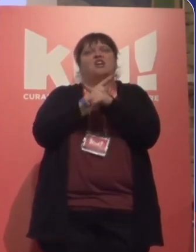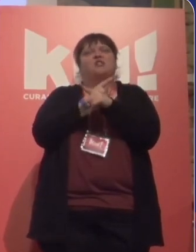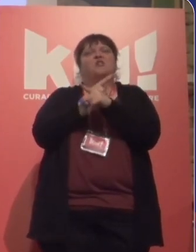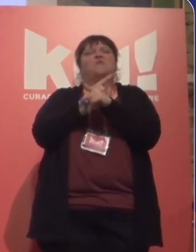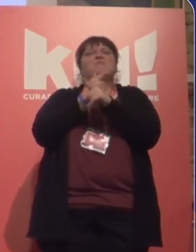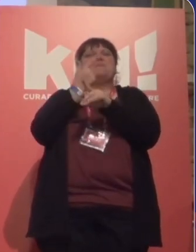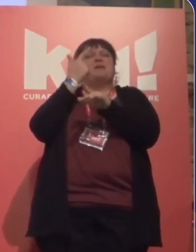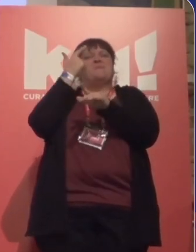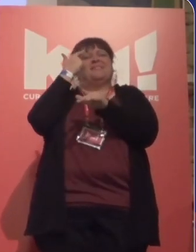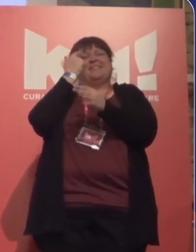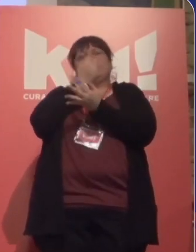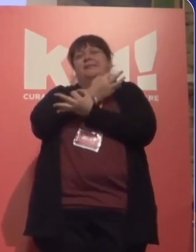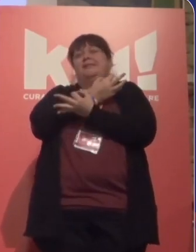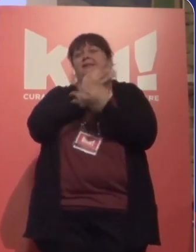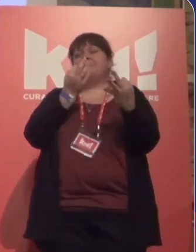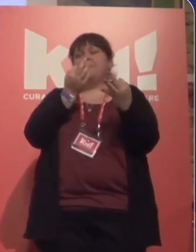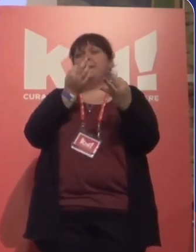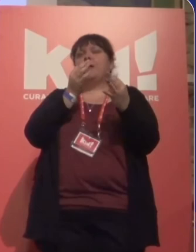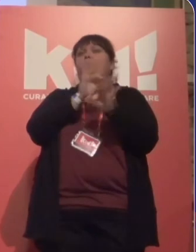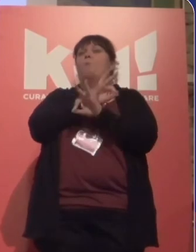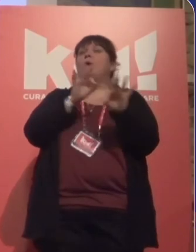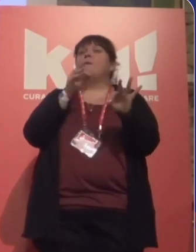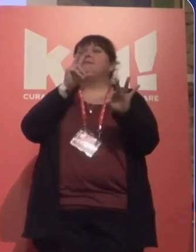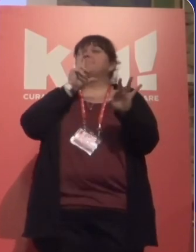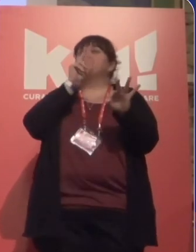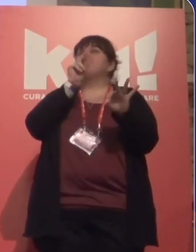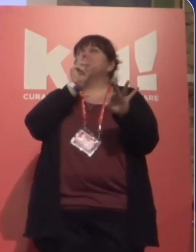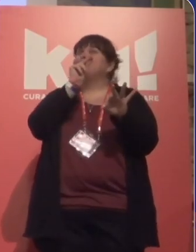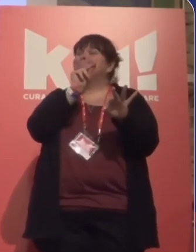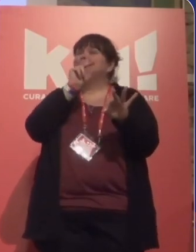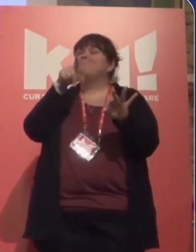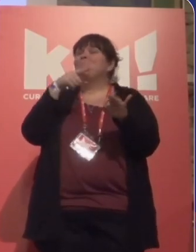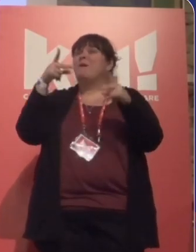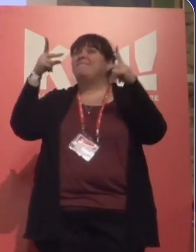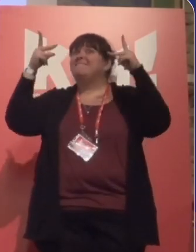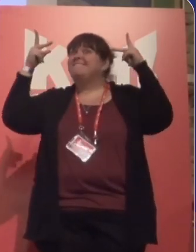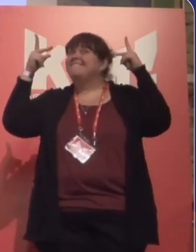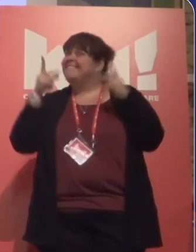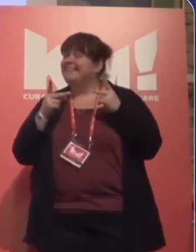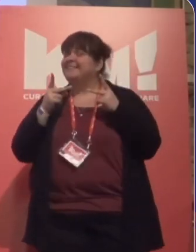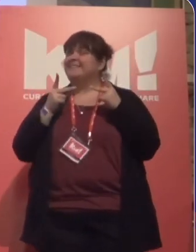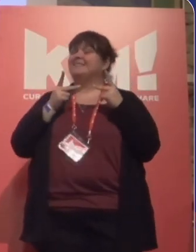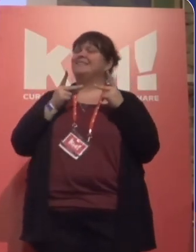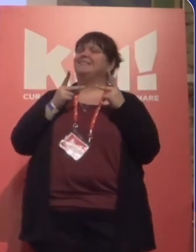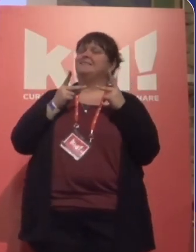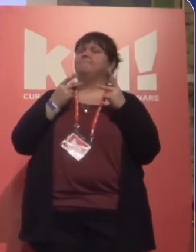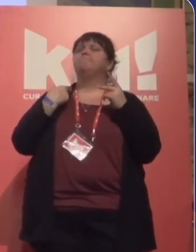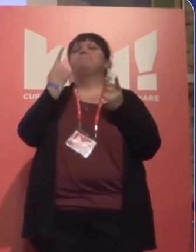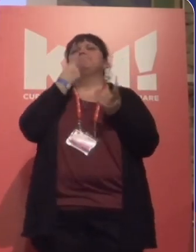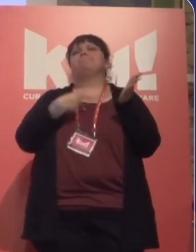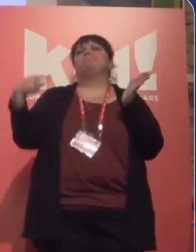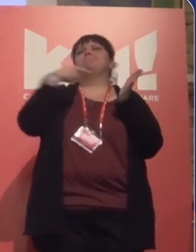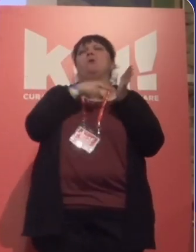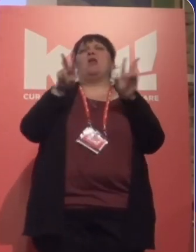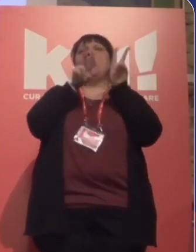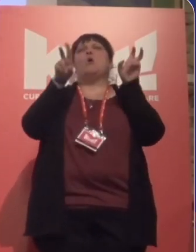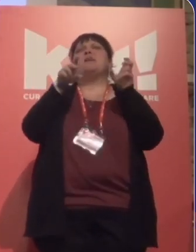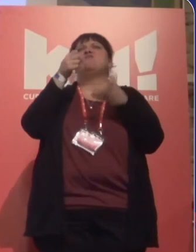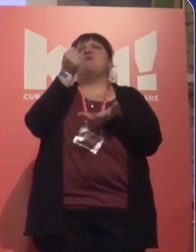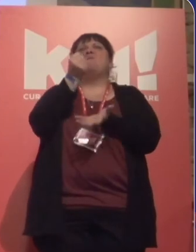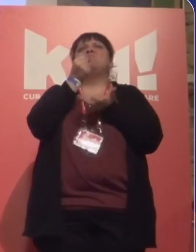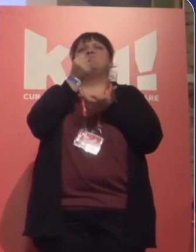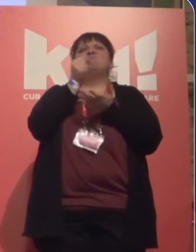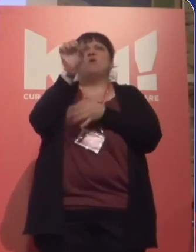dei fondi europei durante la pandemia ora anni fa chi segue dei